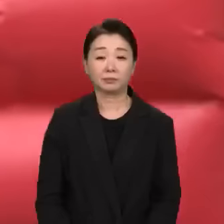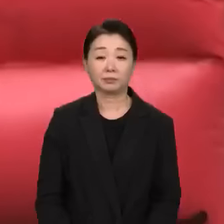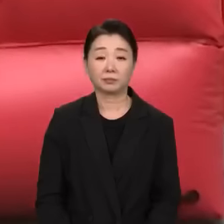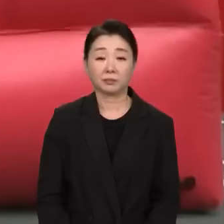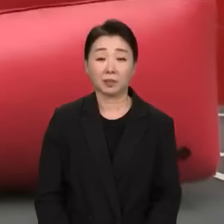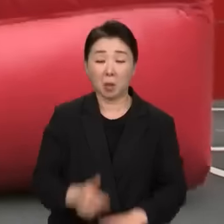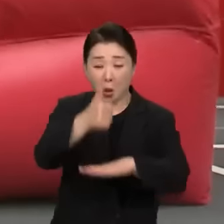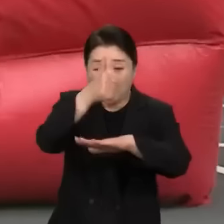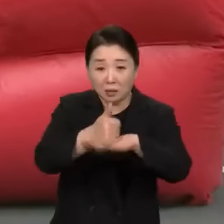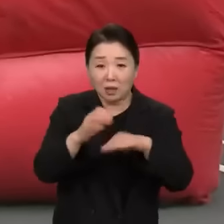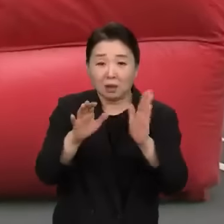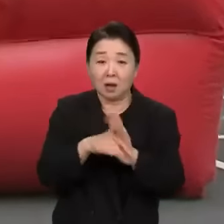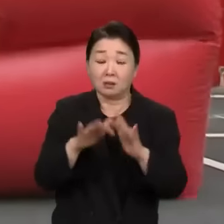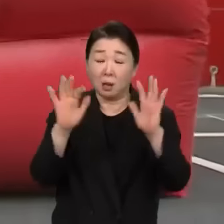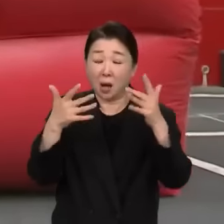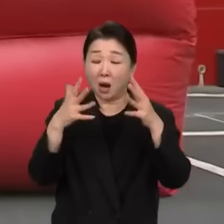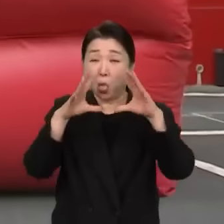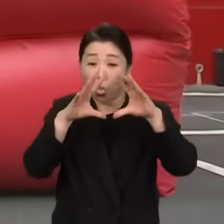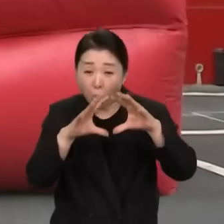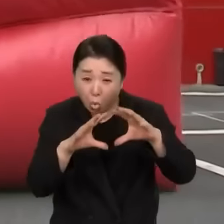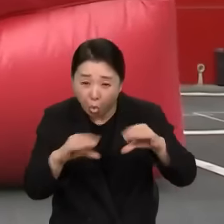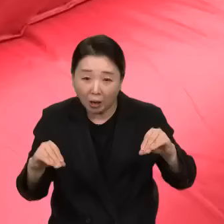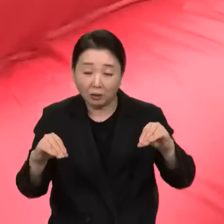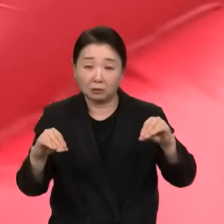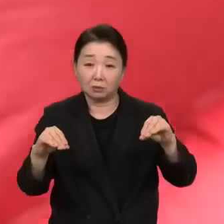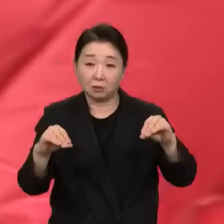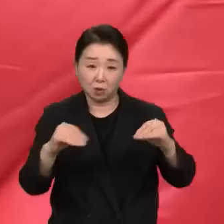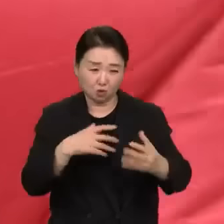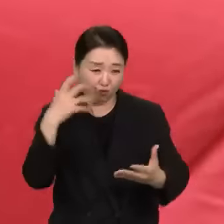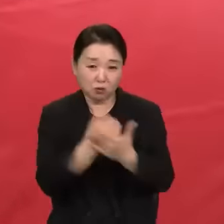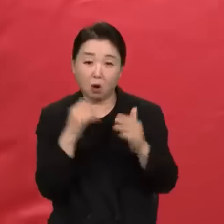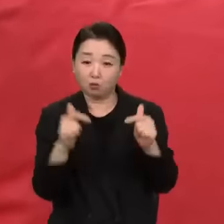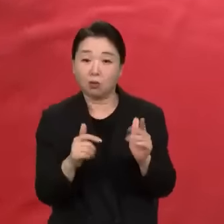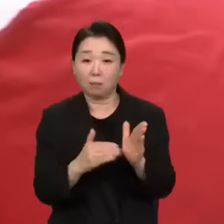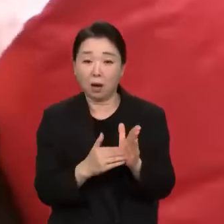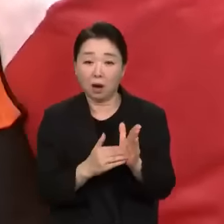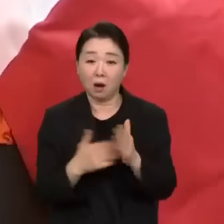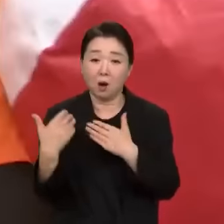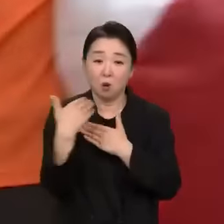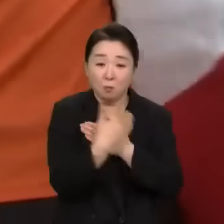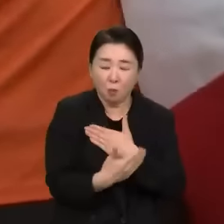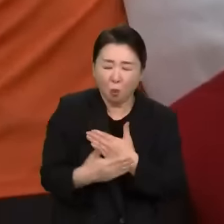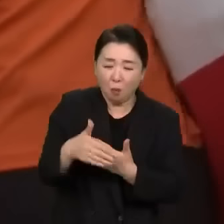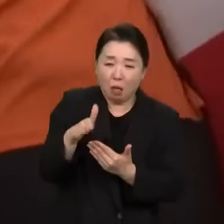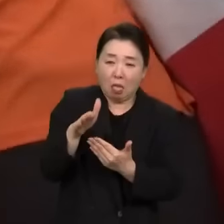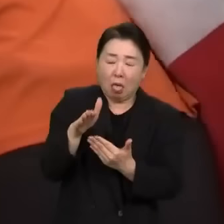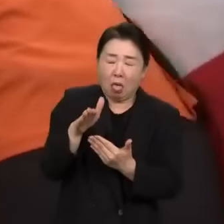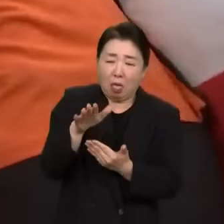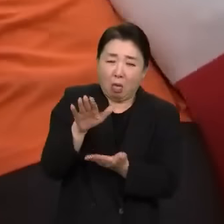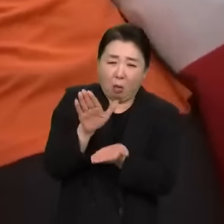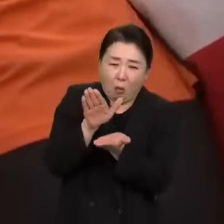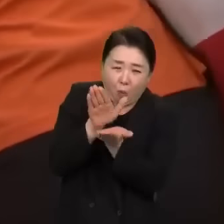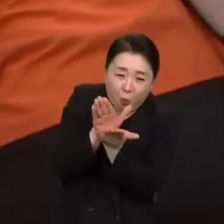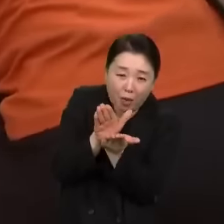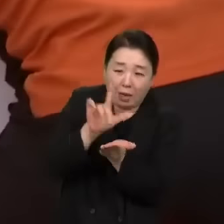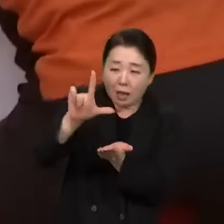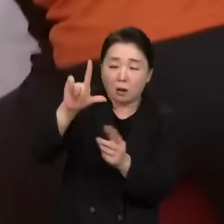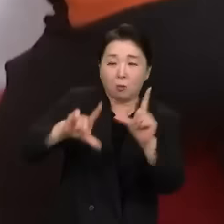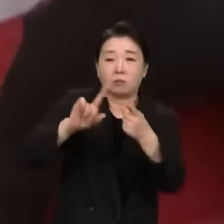낙하 순간 바람이 빠지면서 충격을 줄입니다. 하지만 몸이 반으로 접힐 정도로 반동이